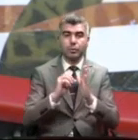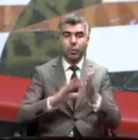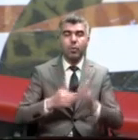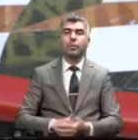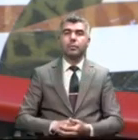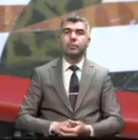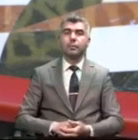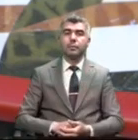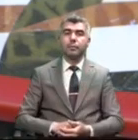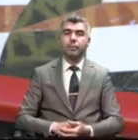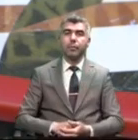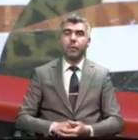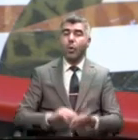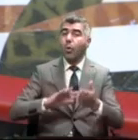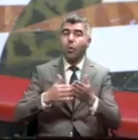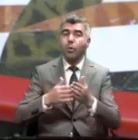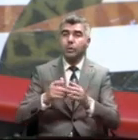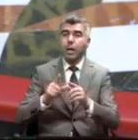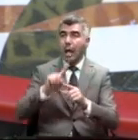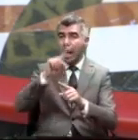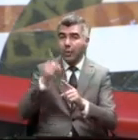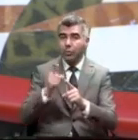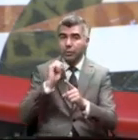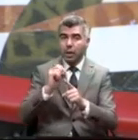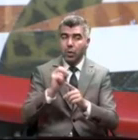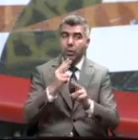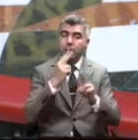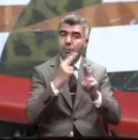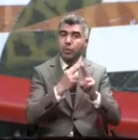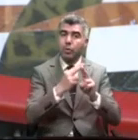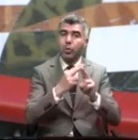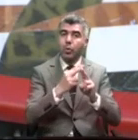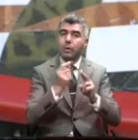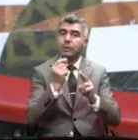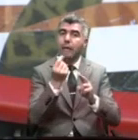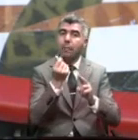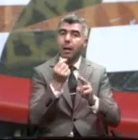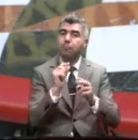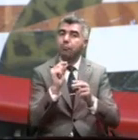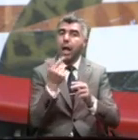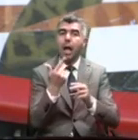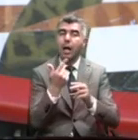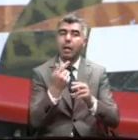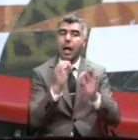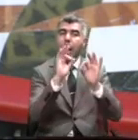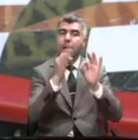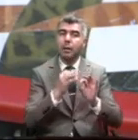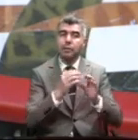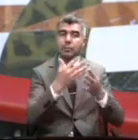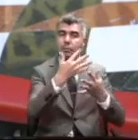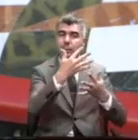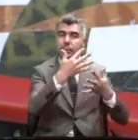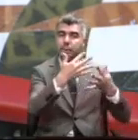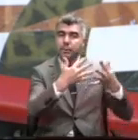شيء اي مورد على الثمن ديالو ولا عدد ديال الاشياء التي يمكن يعطيو